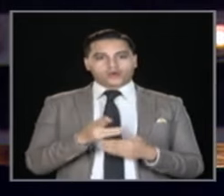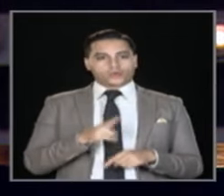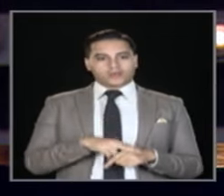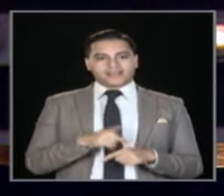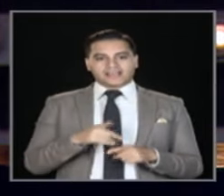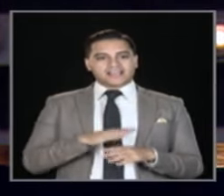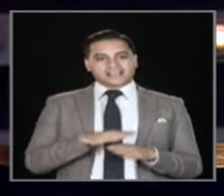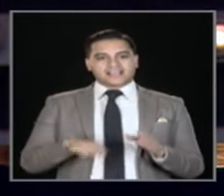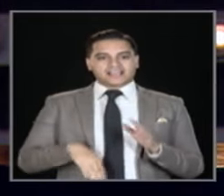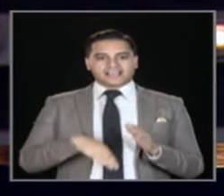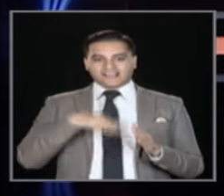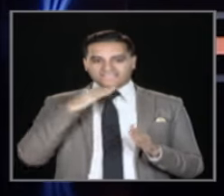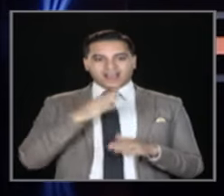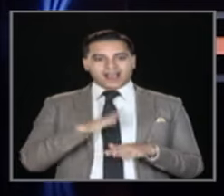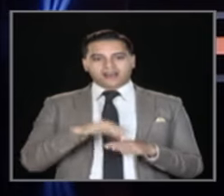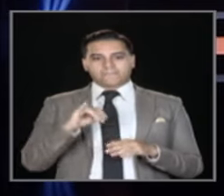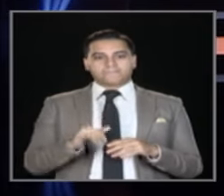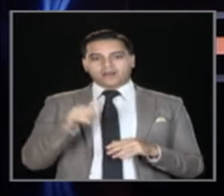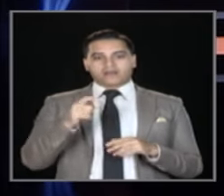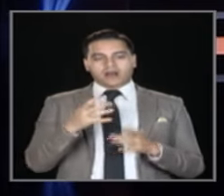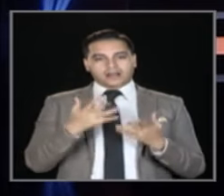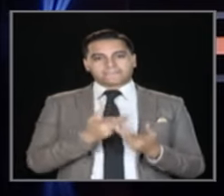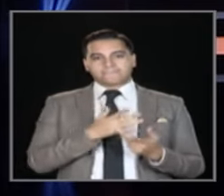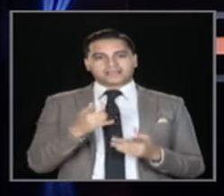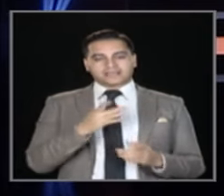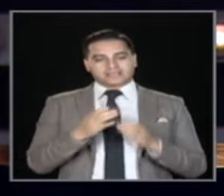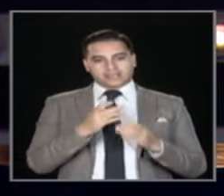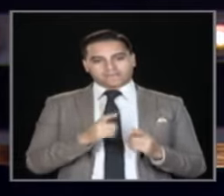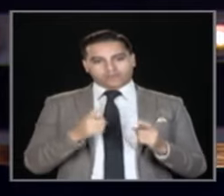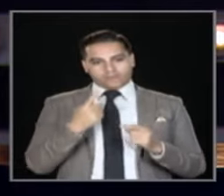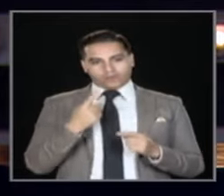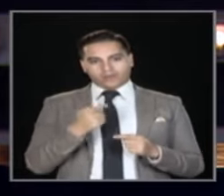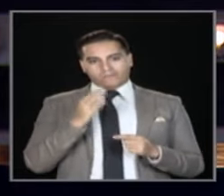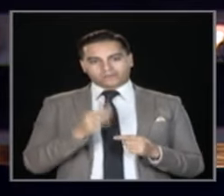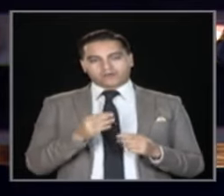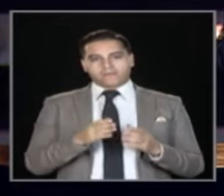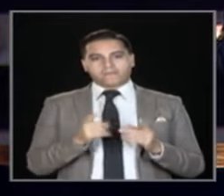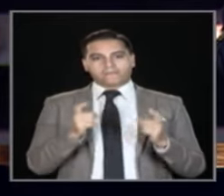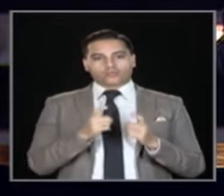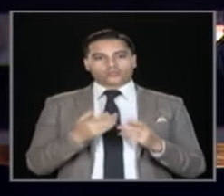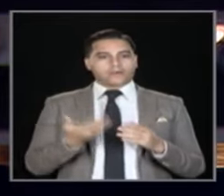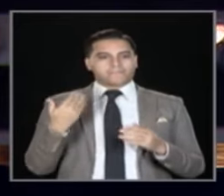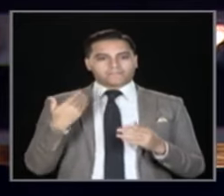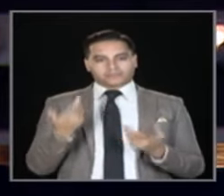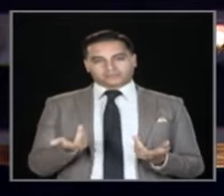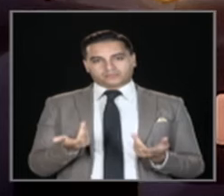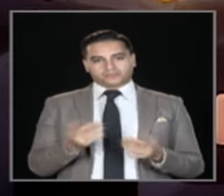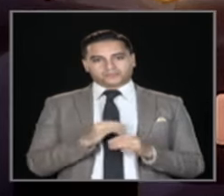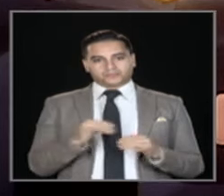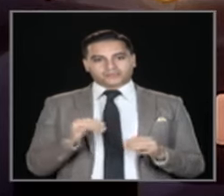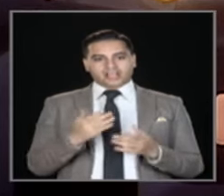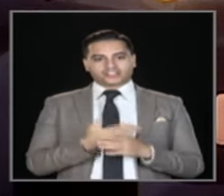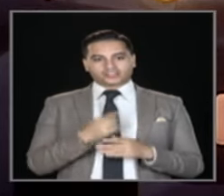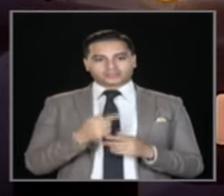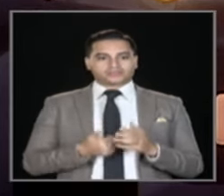كفاية اللي ميار عملته بالظبط كده، 100 نقطة في مباراة واحدة، انتوا كنتوا بره البطولة من اساسه، عشان كده ان